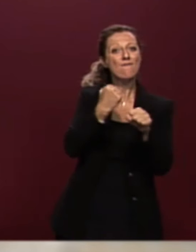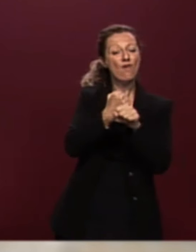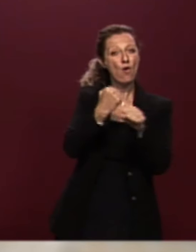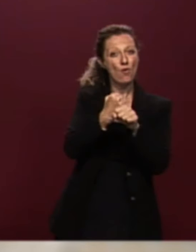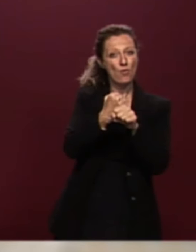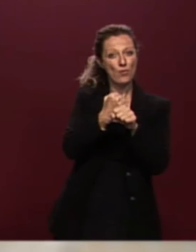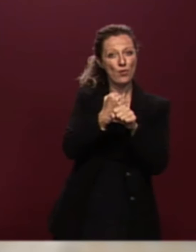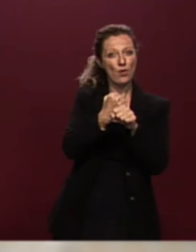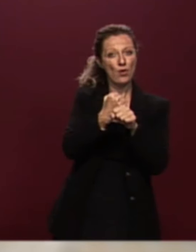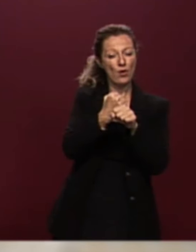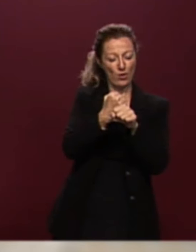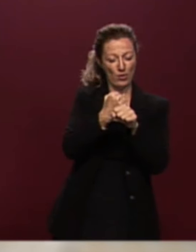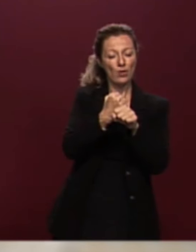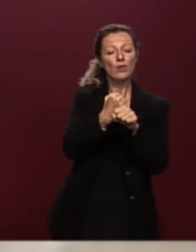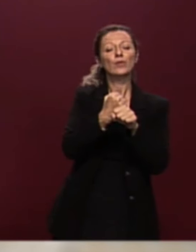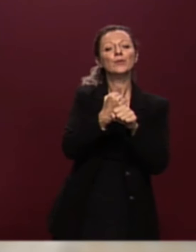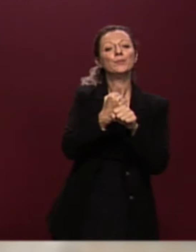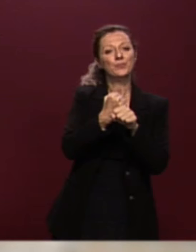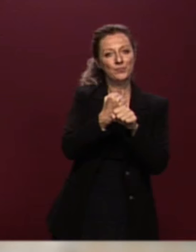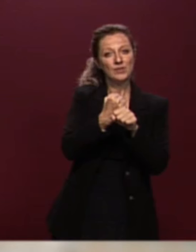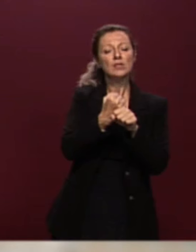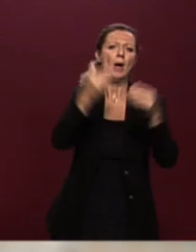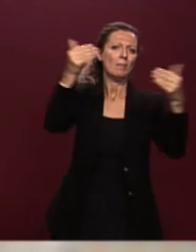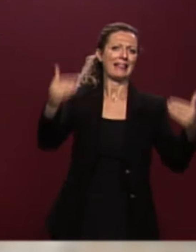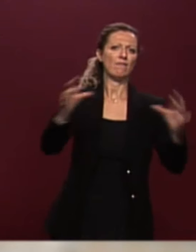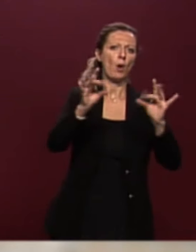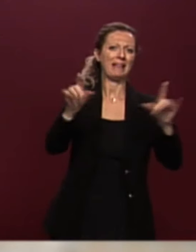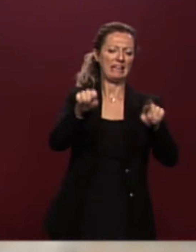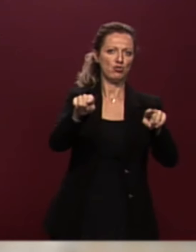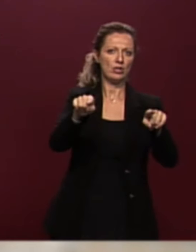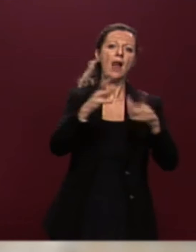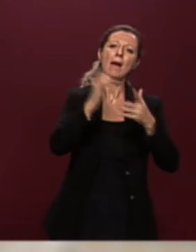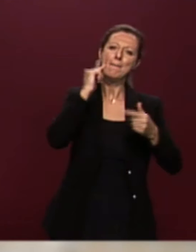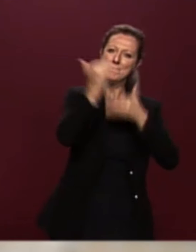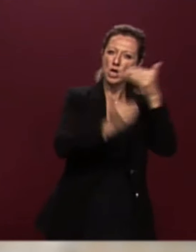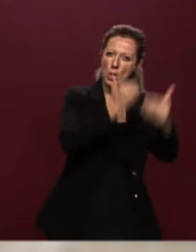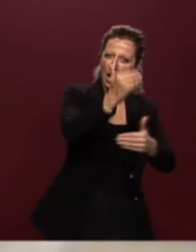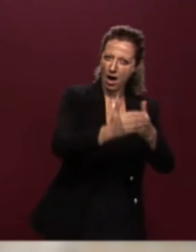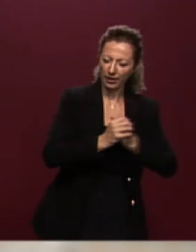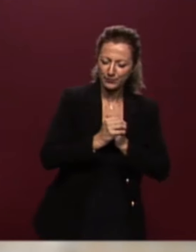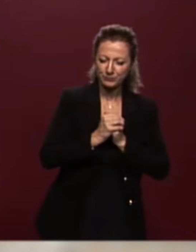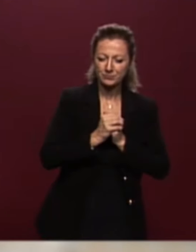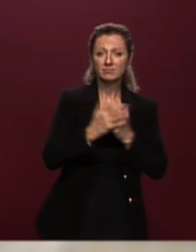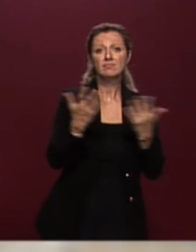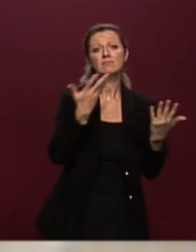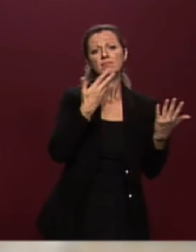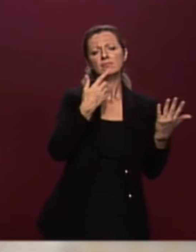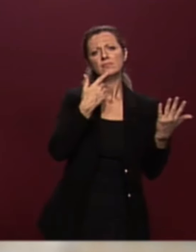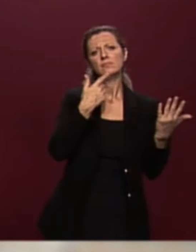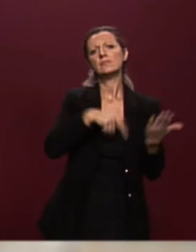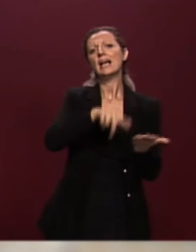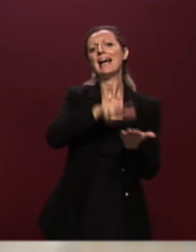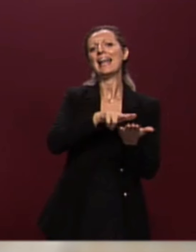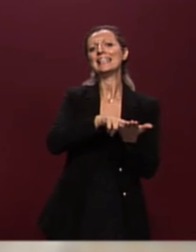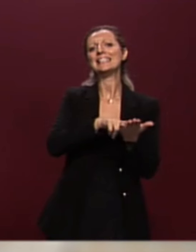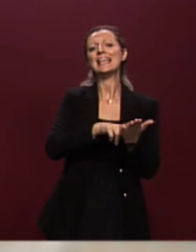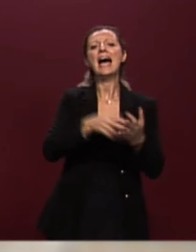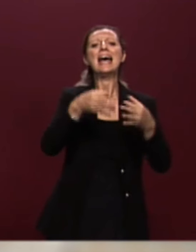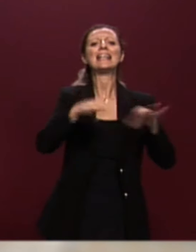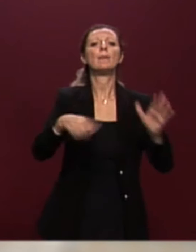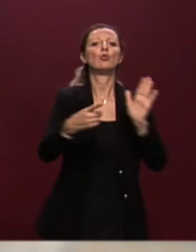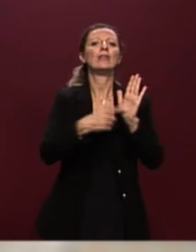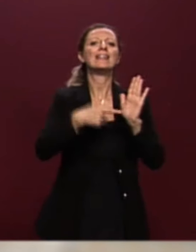sulle piattaforme digitali, che assicurare il rispetto dei diritti